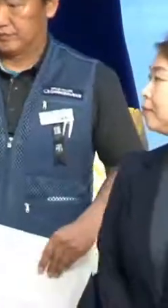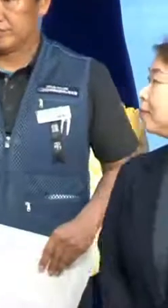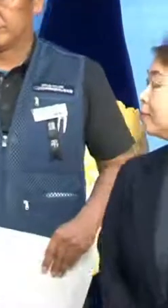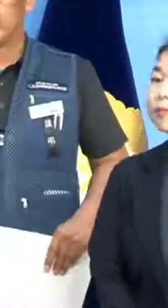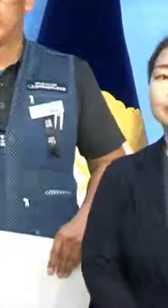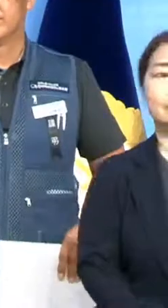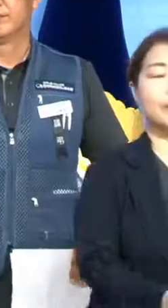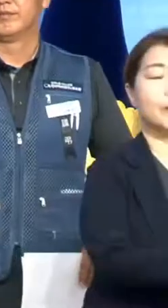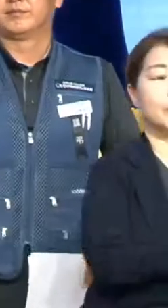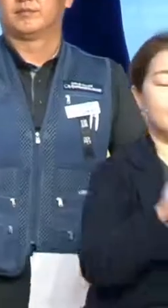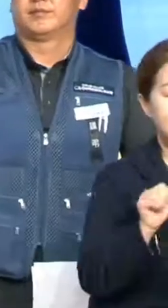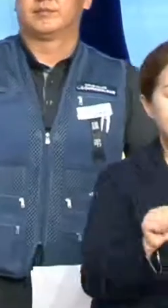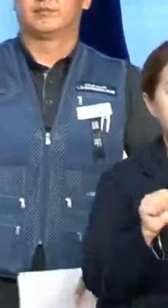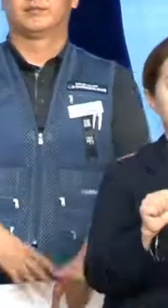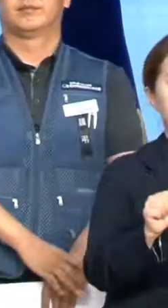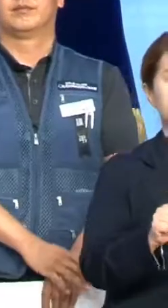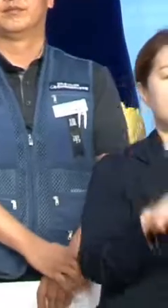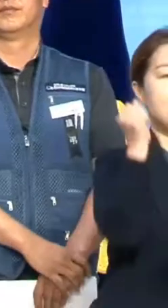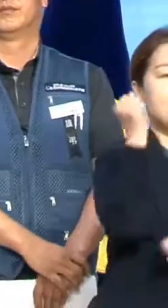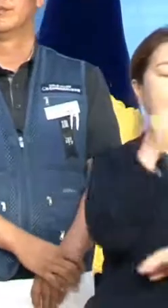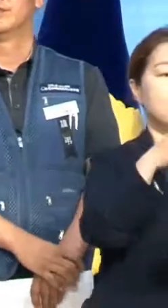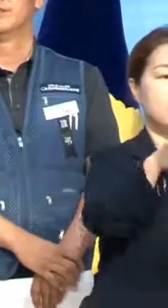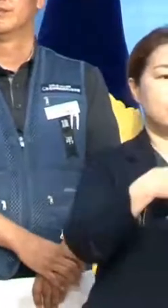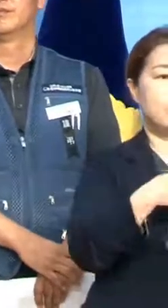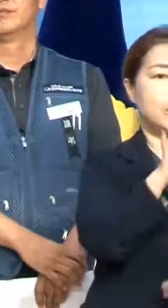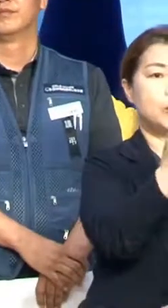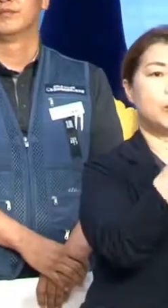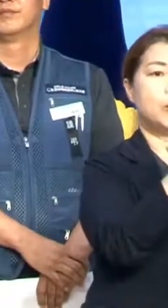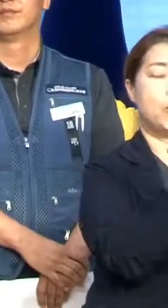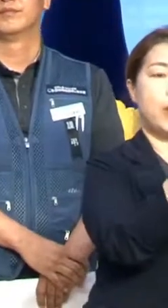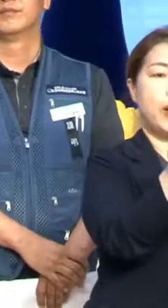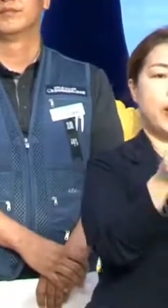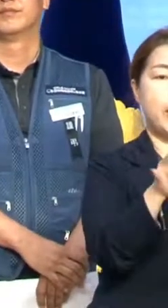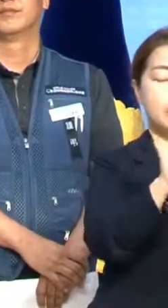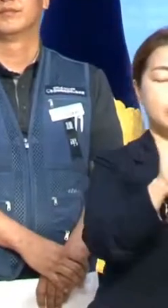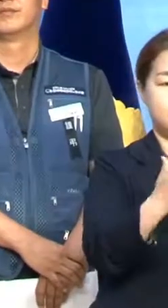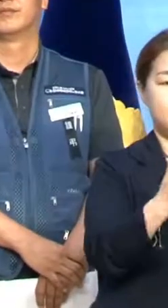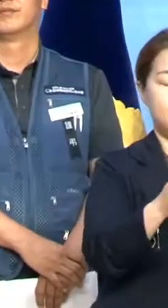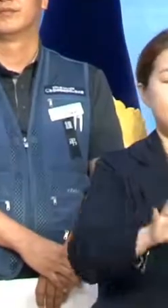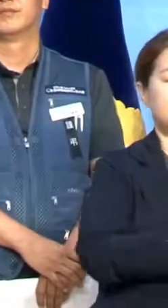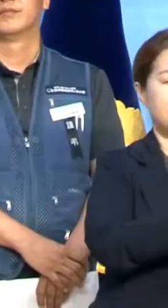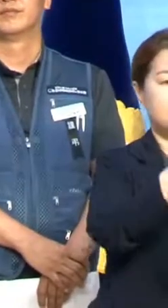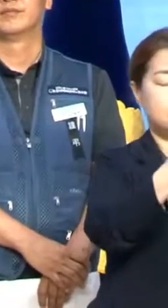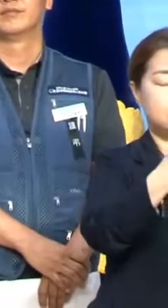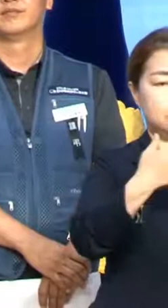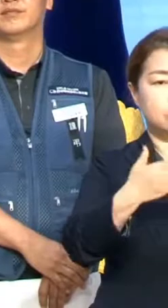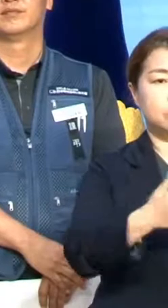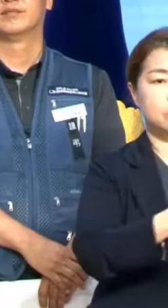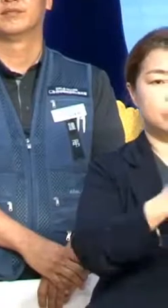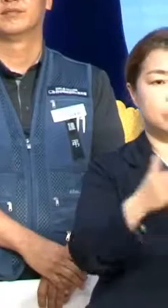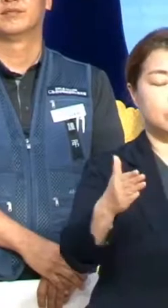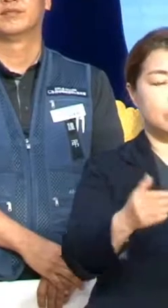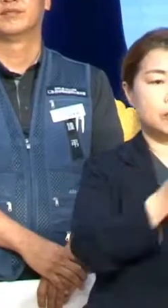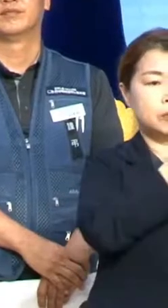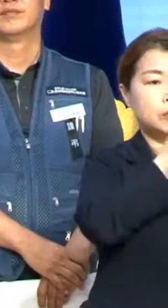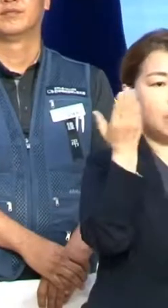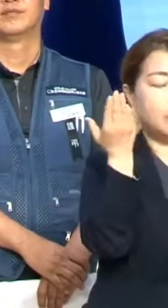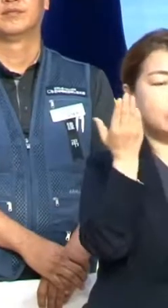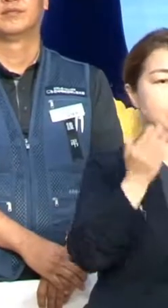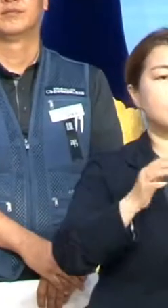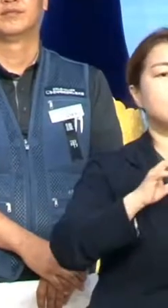네 안녕하십니까 기본소득 땅 요괴 의원입니다 코로나 1 9 에 대 유행이